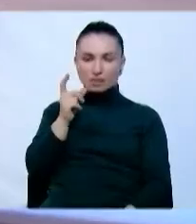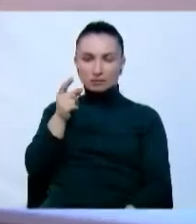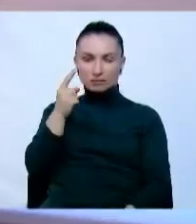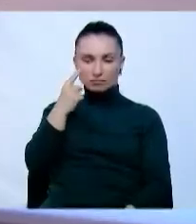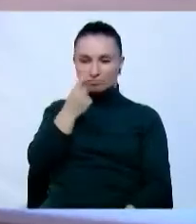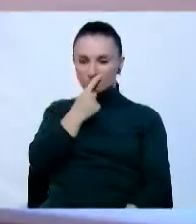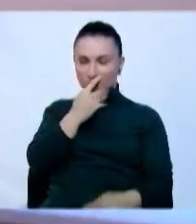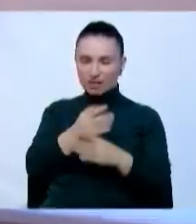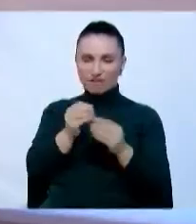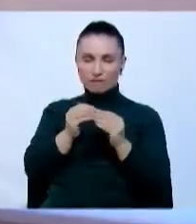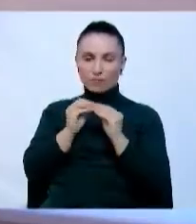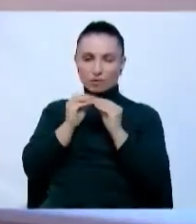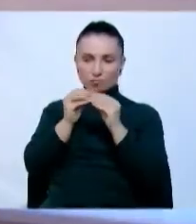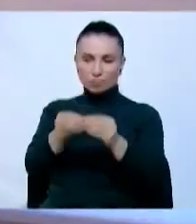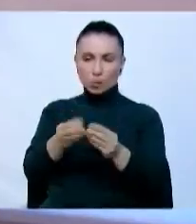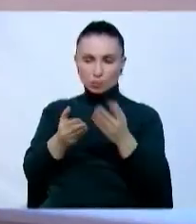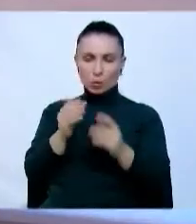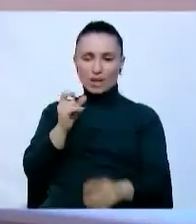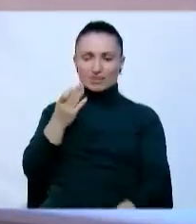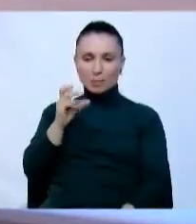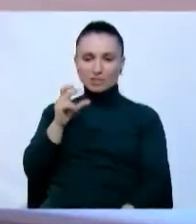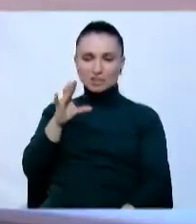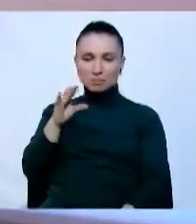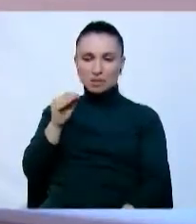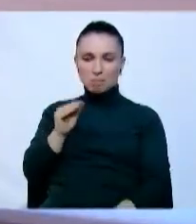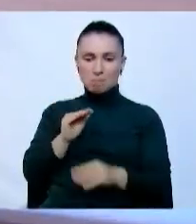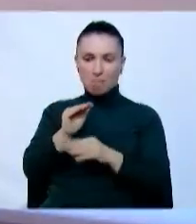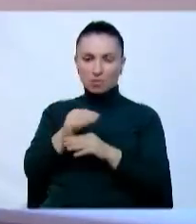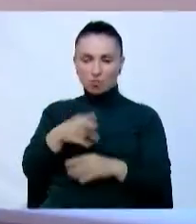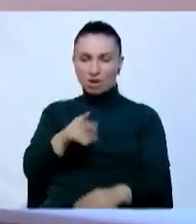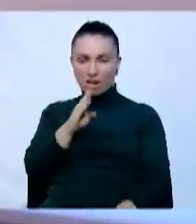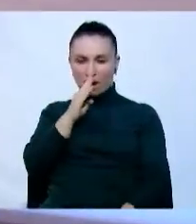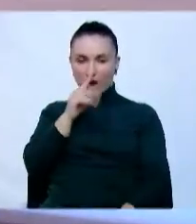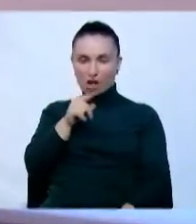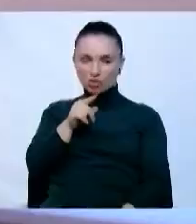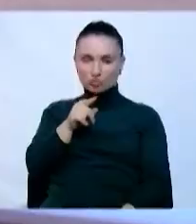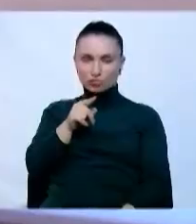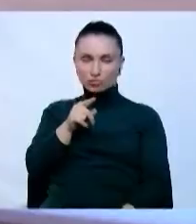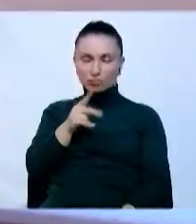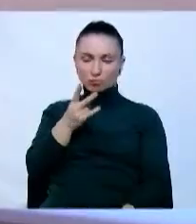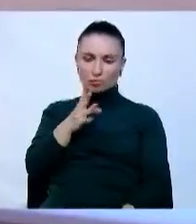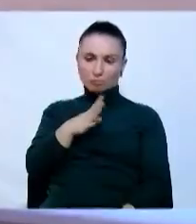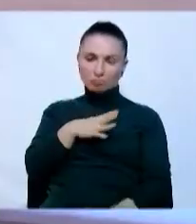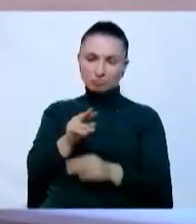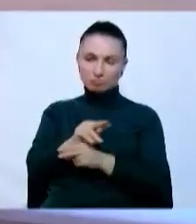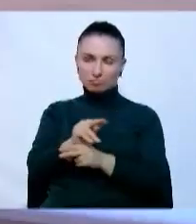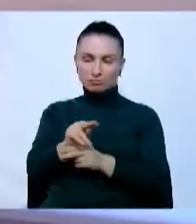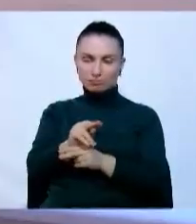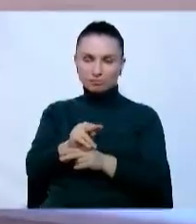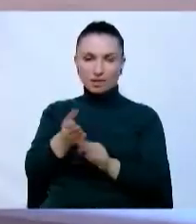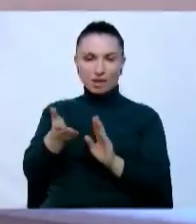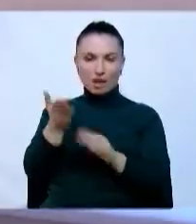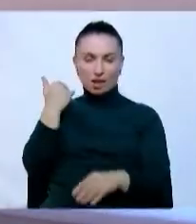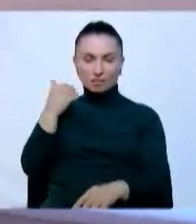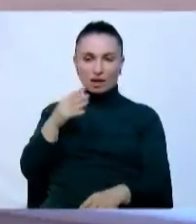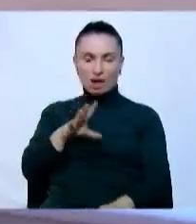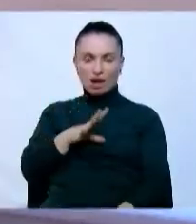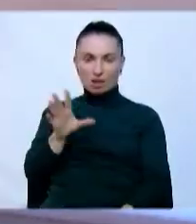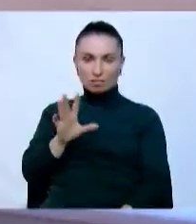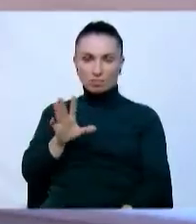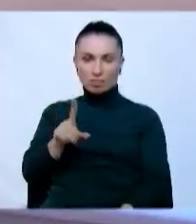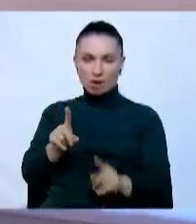ცხოვრება. თუ ასტიგმატიზმი მატულობს, აქ უკვე ეჭვი შევიტანოთ კერატოკონუსზე. ადრე არ იყო საკმაოდ